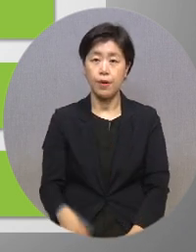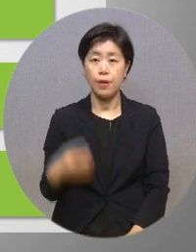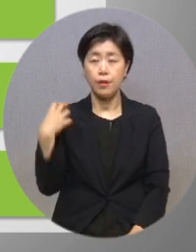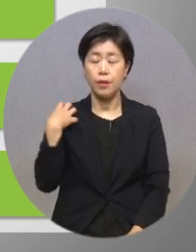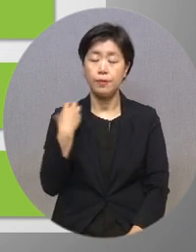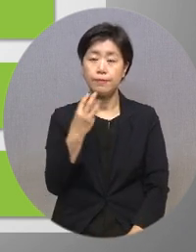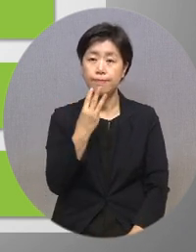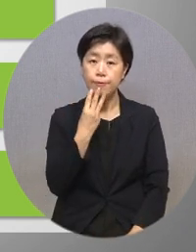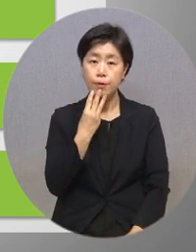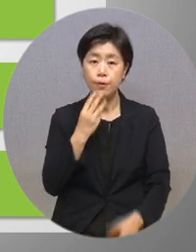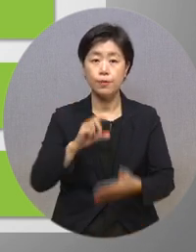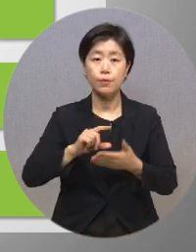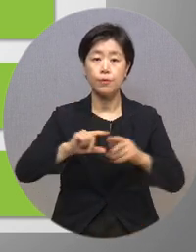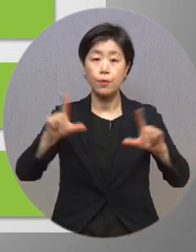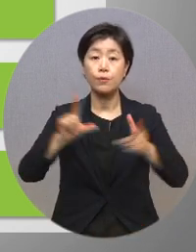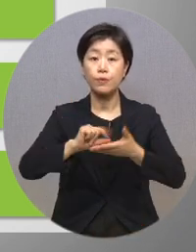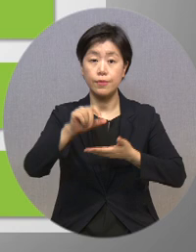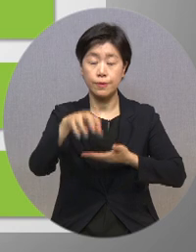서울 동부지사입니다.